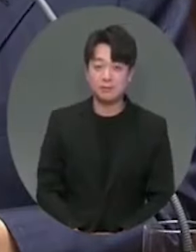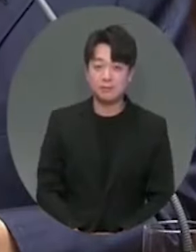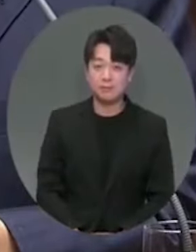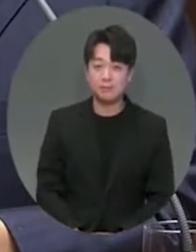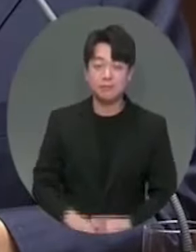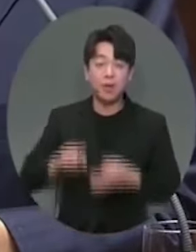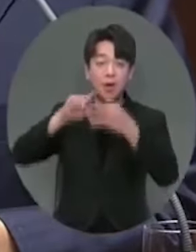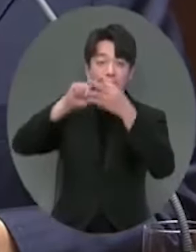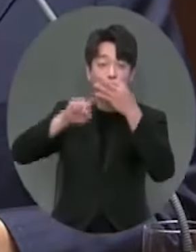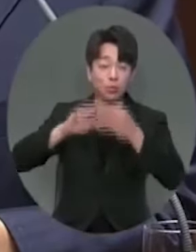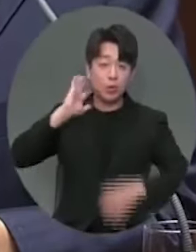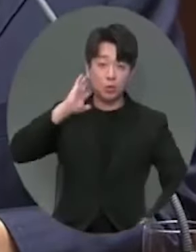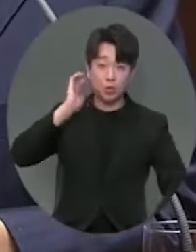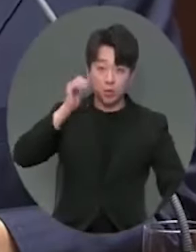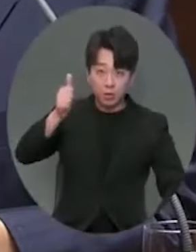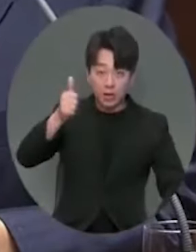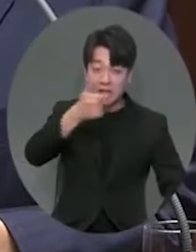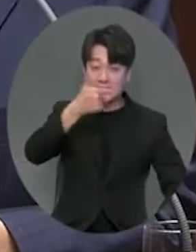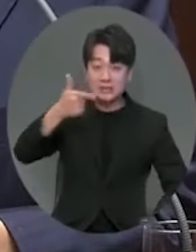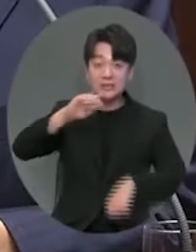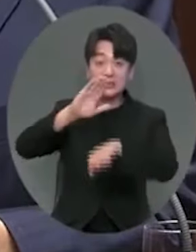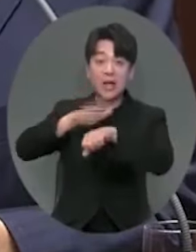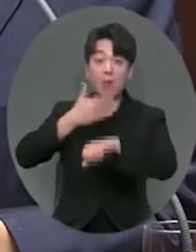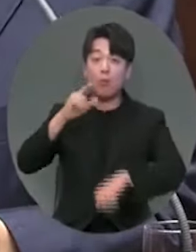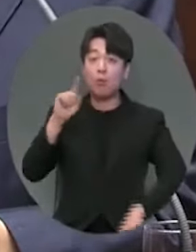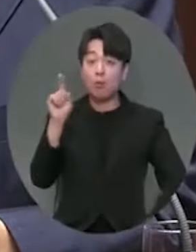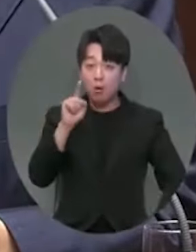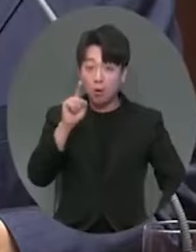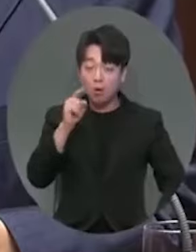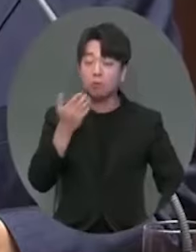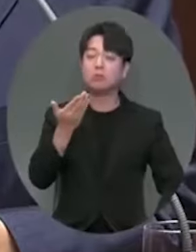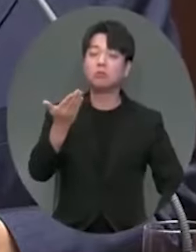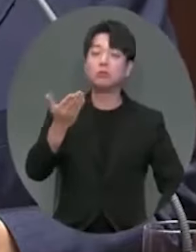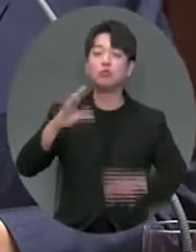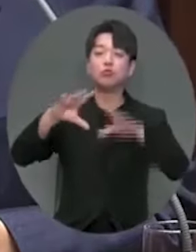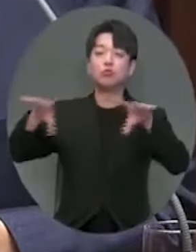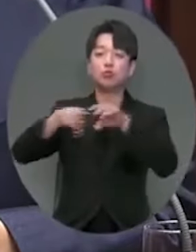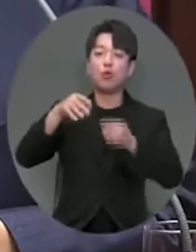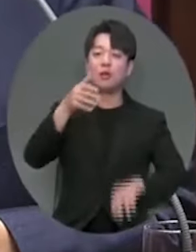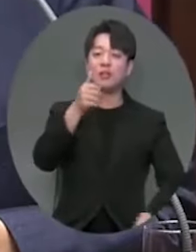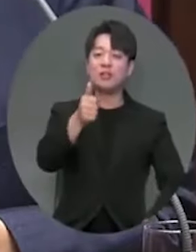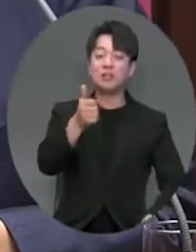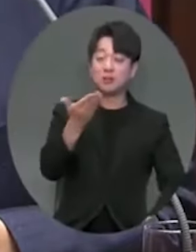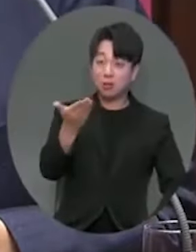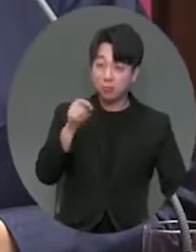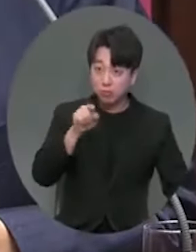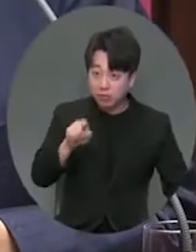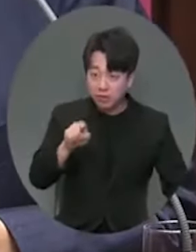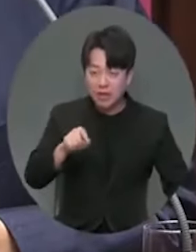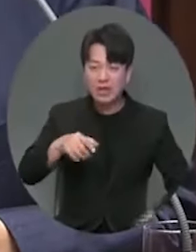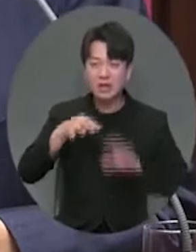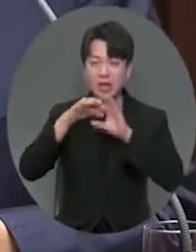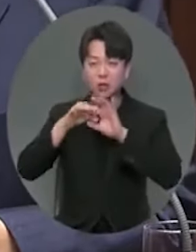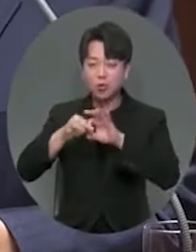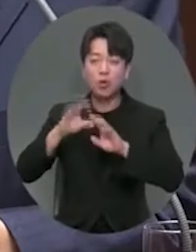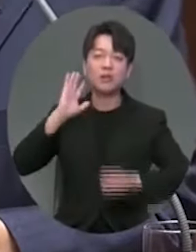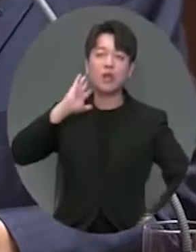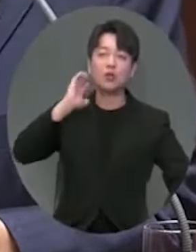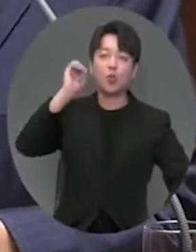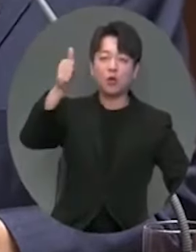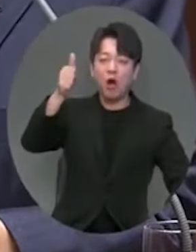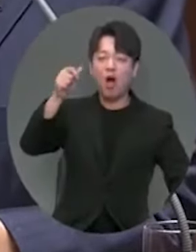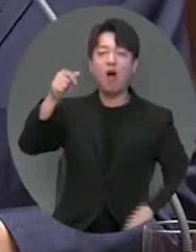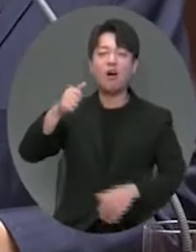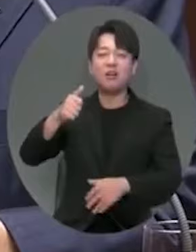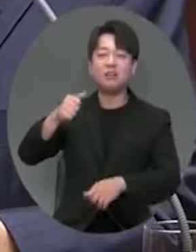윤석열 대통령의 가장 큰 잘못은 당신이 지금도 대통령을 굉장히 잘하고 있다라고 생각하는